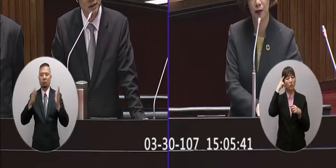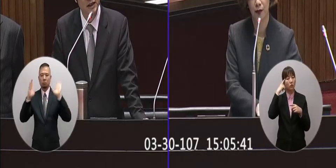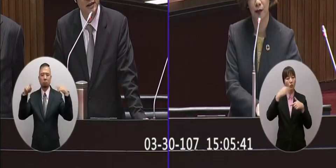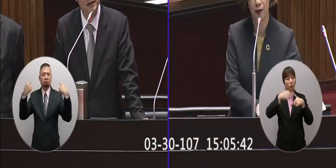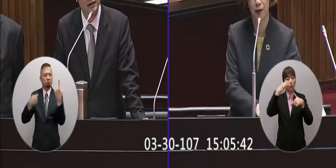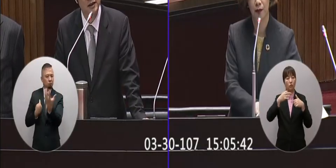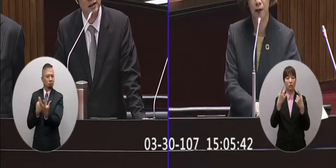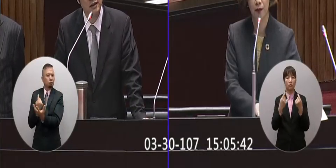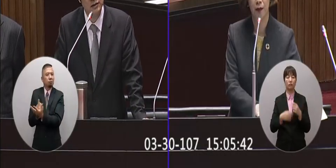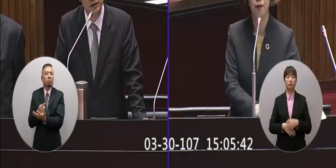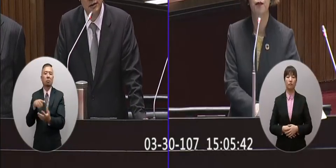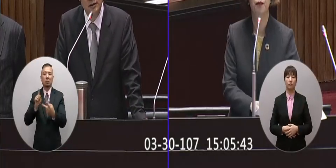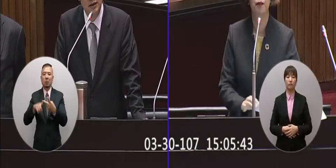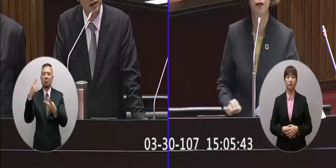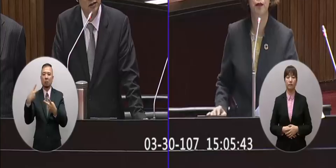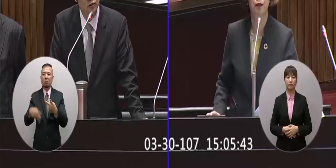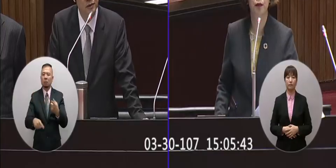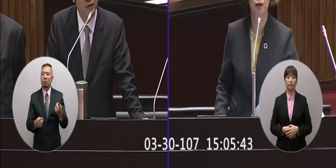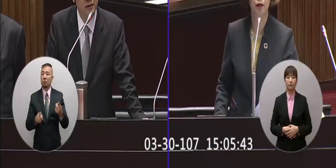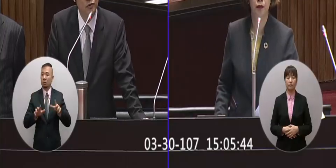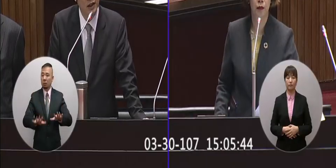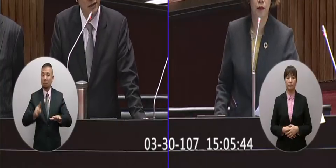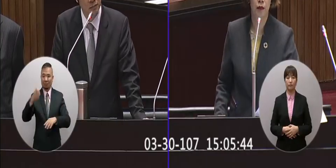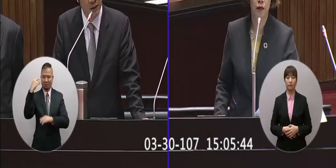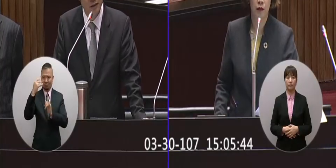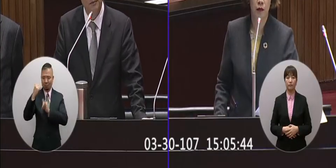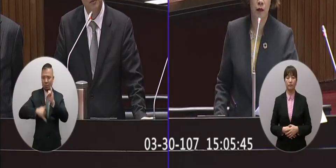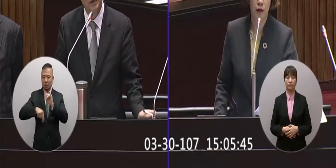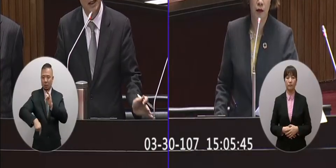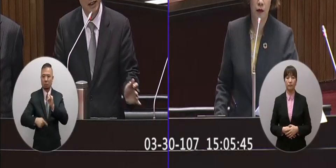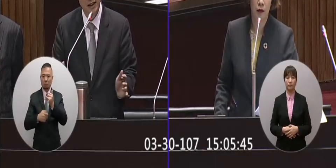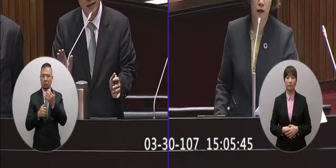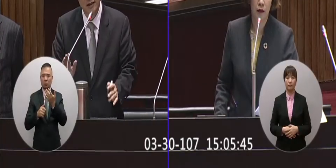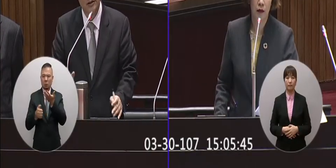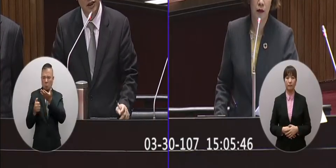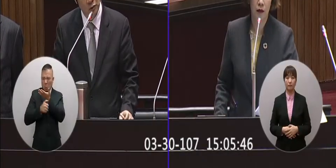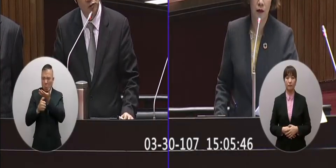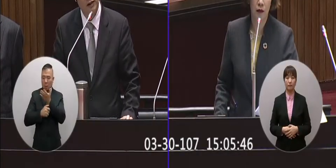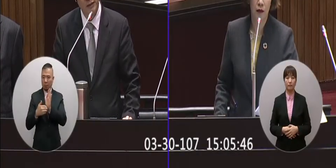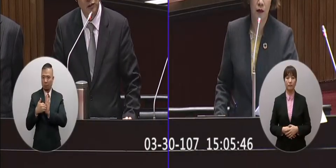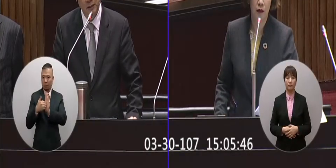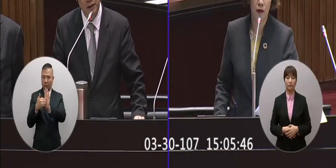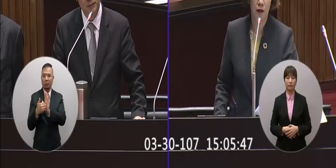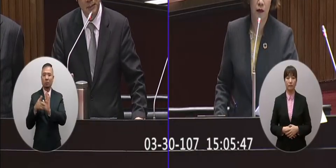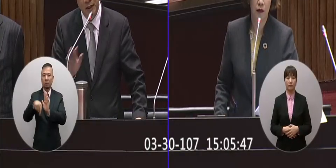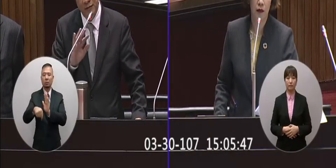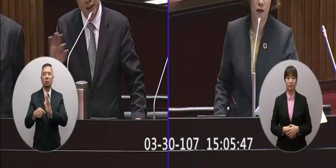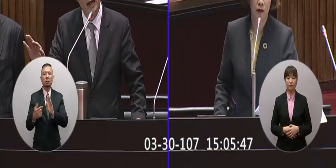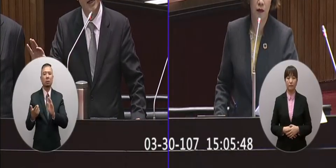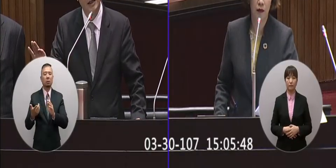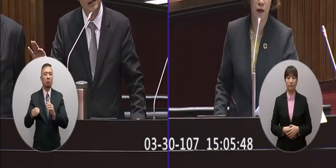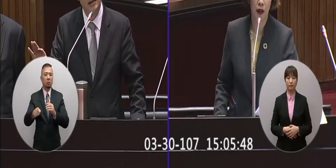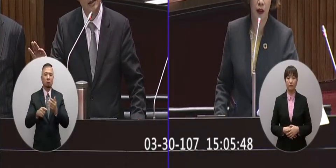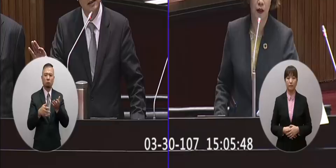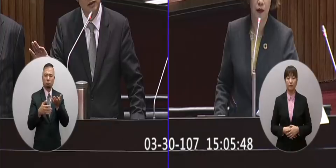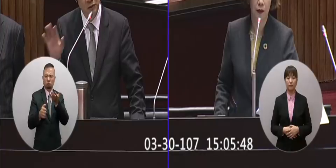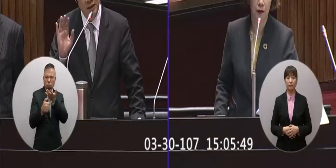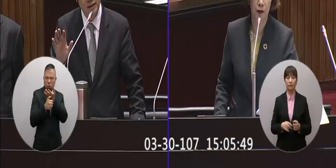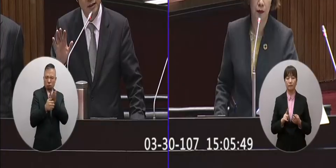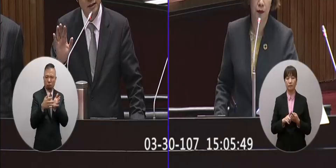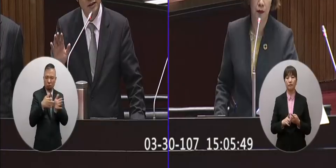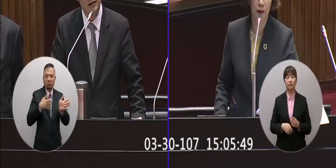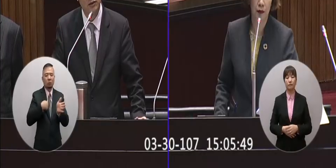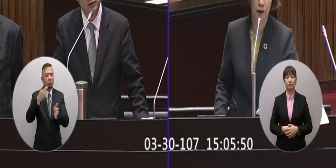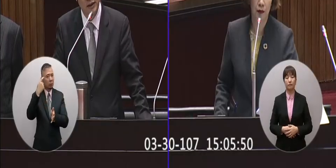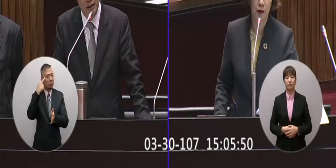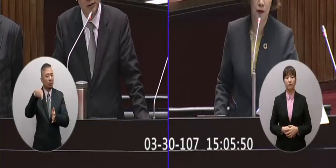啊，所以我们这一次的这个新世纪的毒品防治专案里面，在戒毒方面，我们特别把它分开。 嘿， 那我